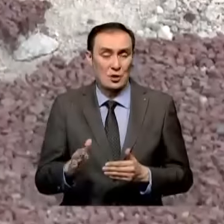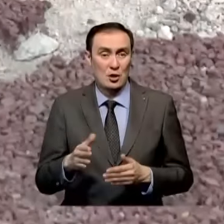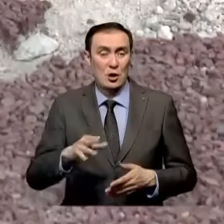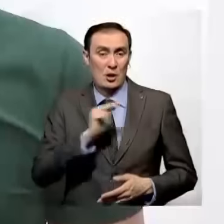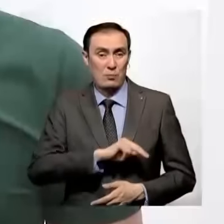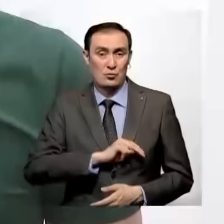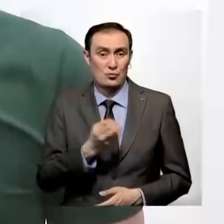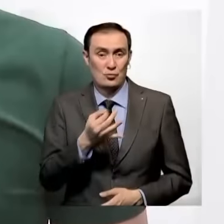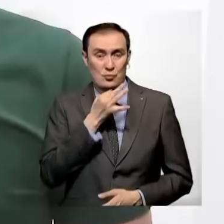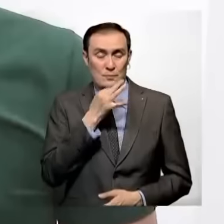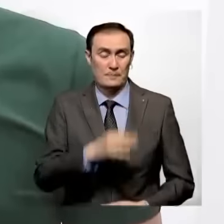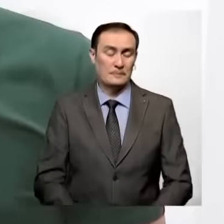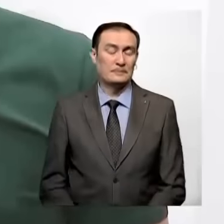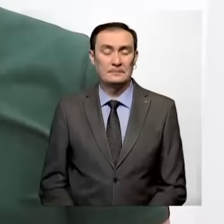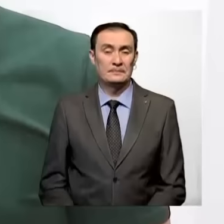объем работ.